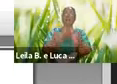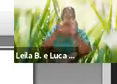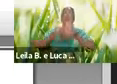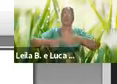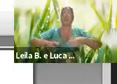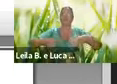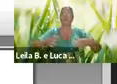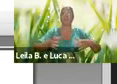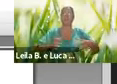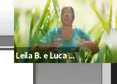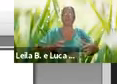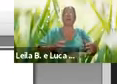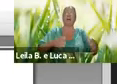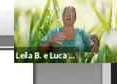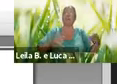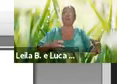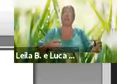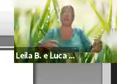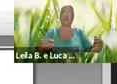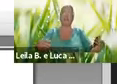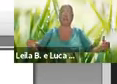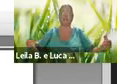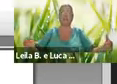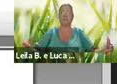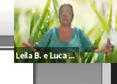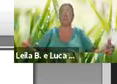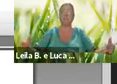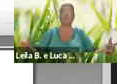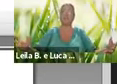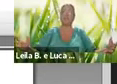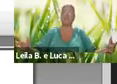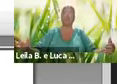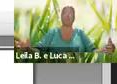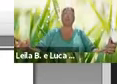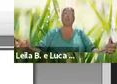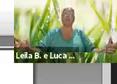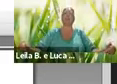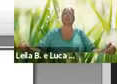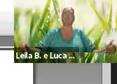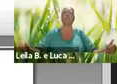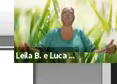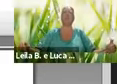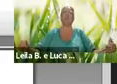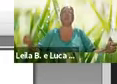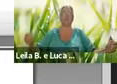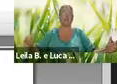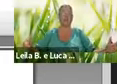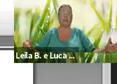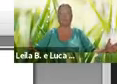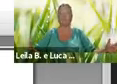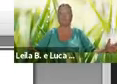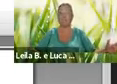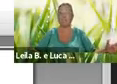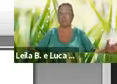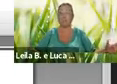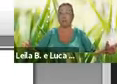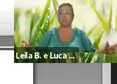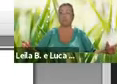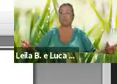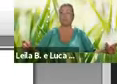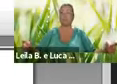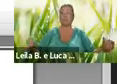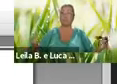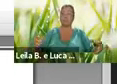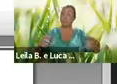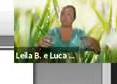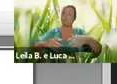lì e si erano posizionate accanto ai medium, che mi sembra che in questa riunione erano